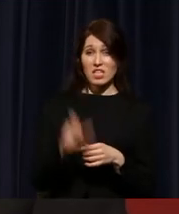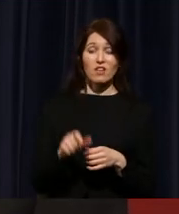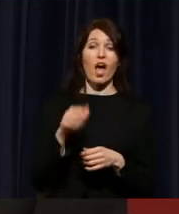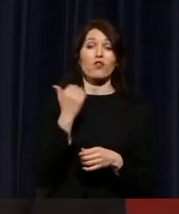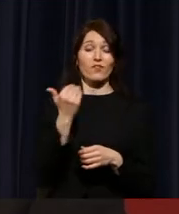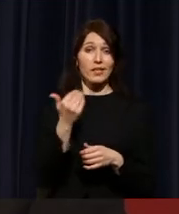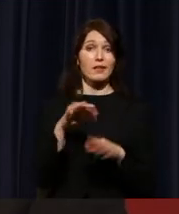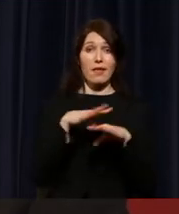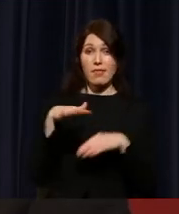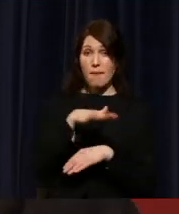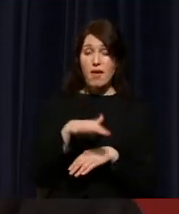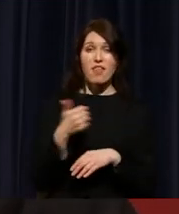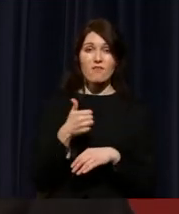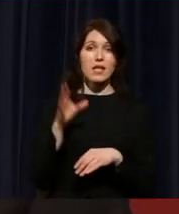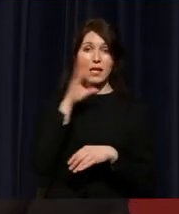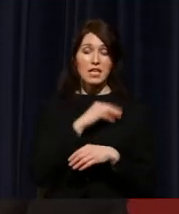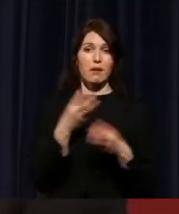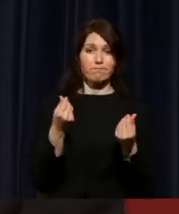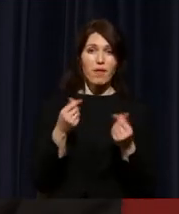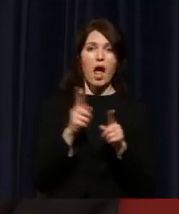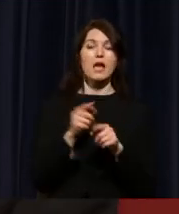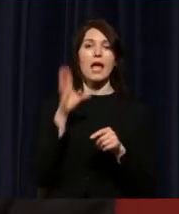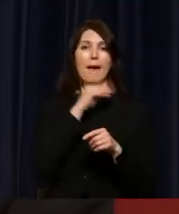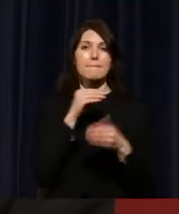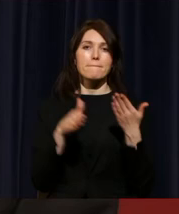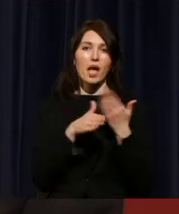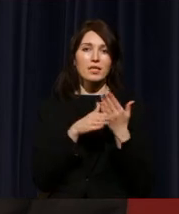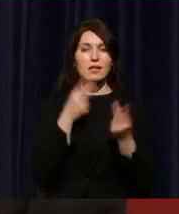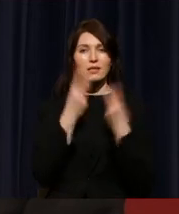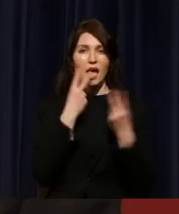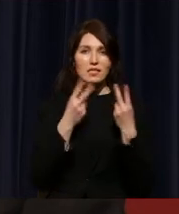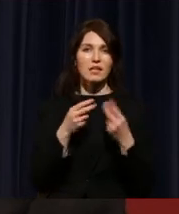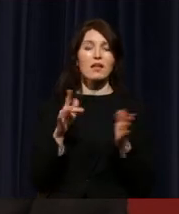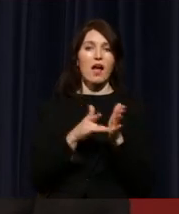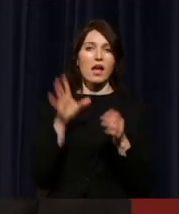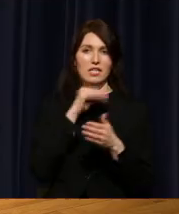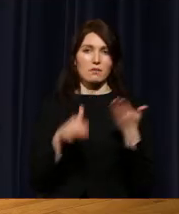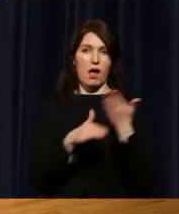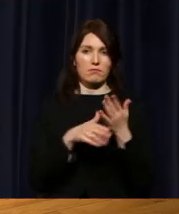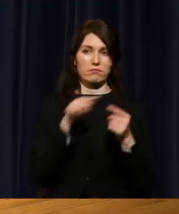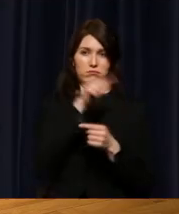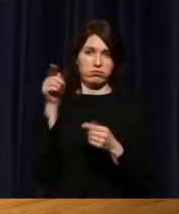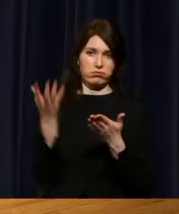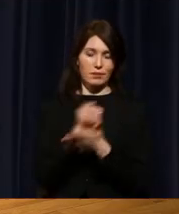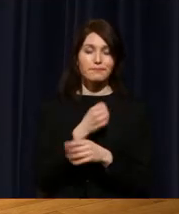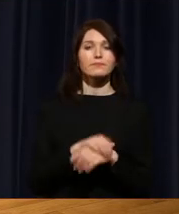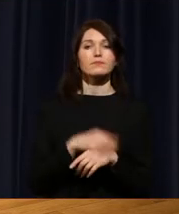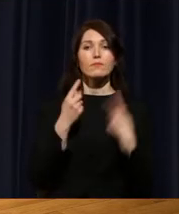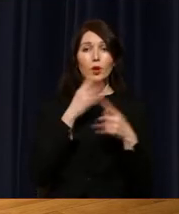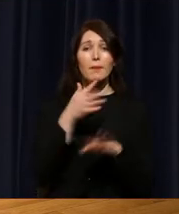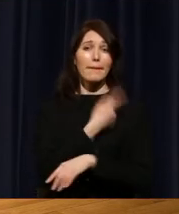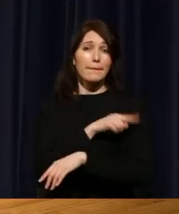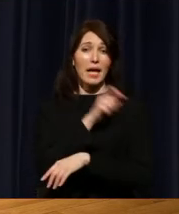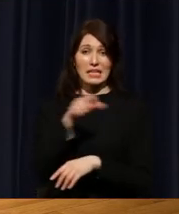ģimeni, ar viņu resursiem, un jāspēj arī palīdzēt saskatīt šos resursus ar vēsu prātu. Par mediķiem runājot, nu, ir taču tā, ka